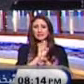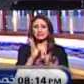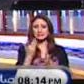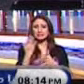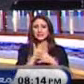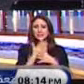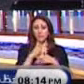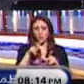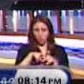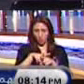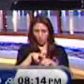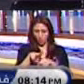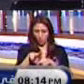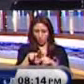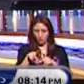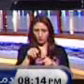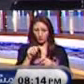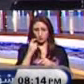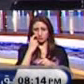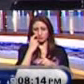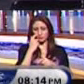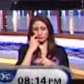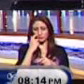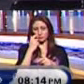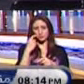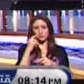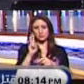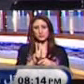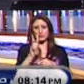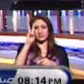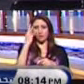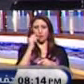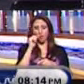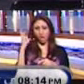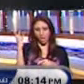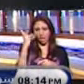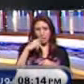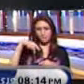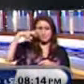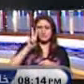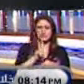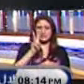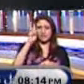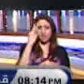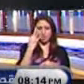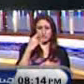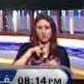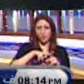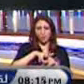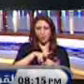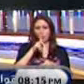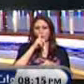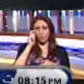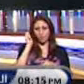تعرضت لاي تعذيب؟ انا شخصيا لا ما تعذبتش، بس كان في ناس معايا تعذبت